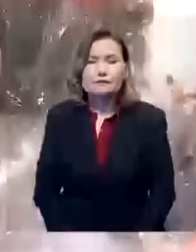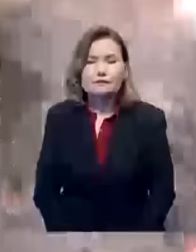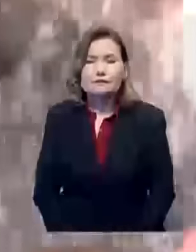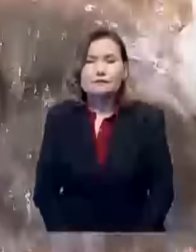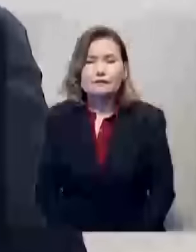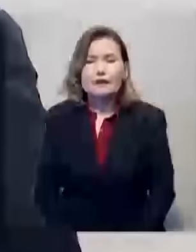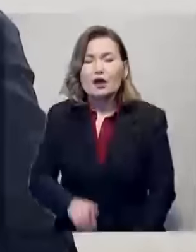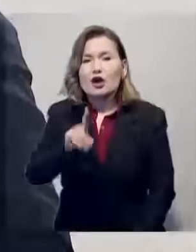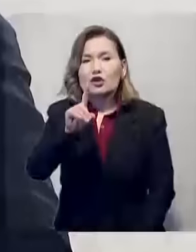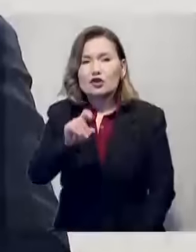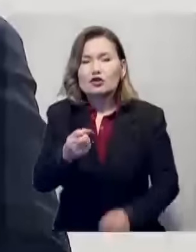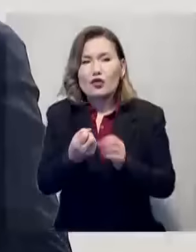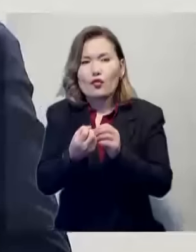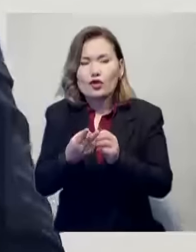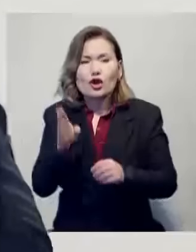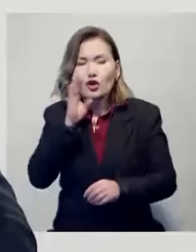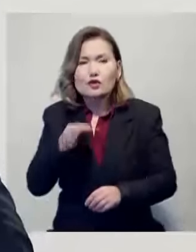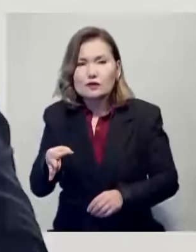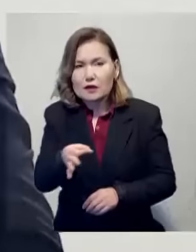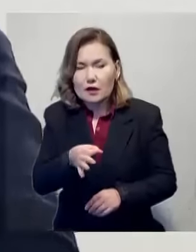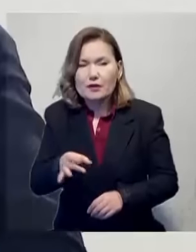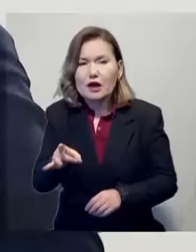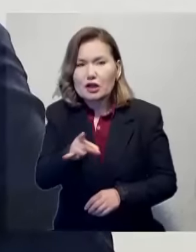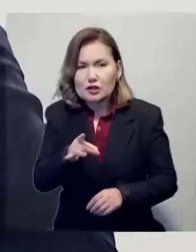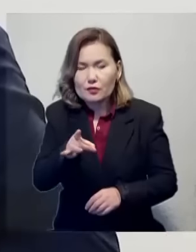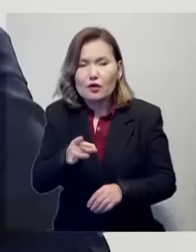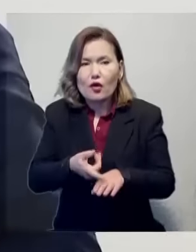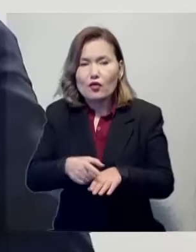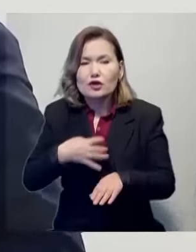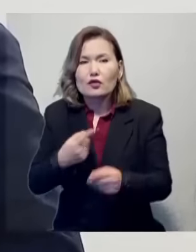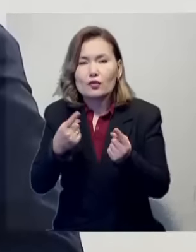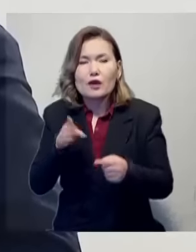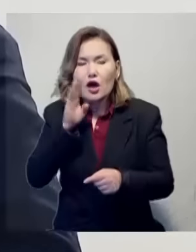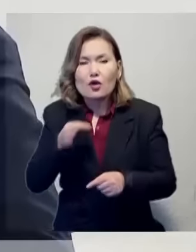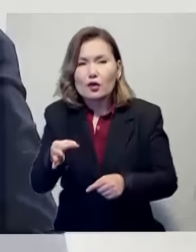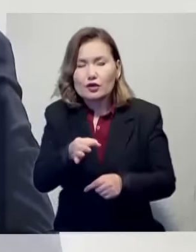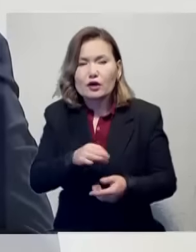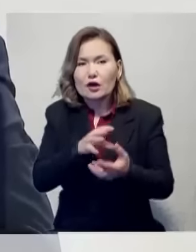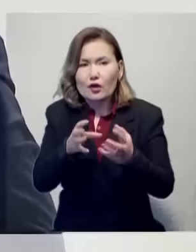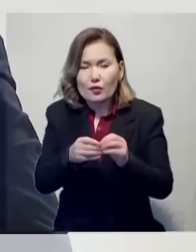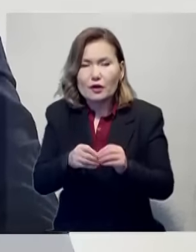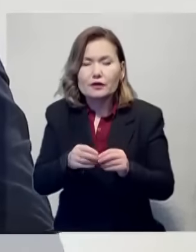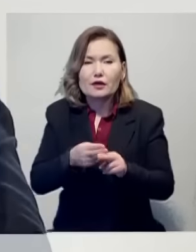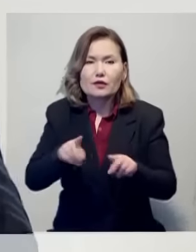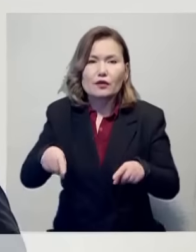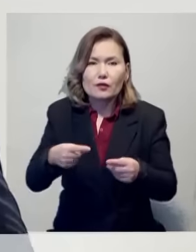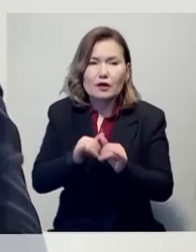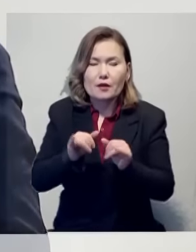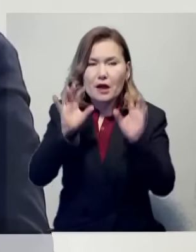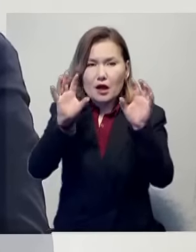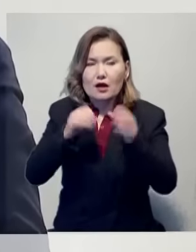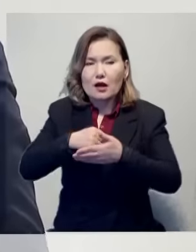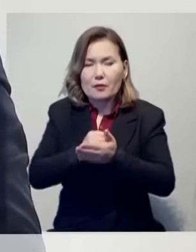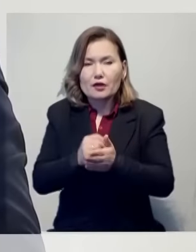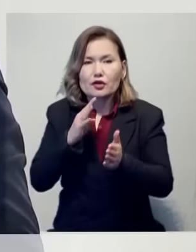112 су айдыны, оның ішіндегі республикалық маңызы бар 8, жергілікті маңызы бар 104 су айдындарын заңдастырылып,